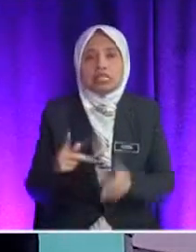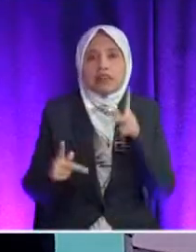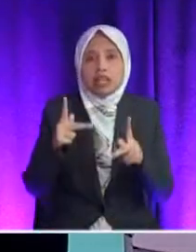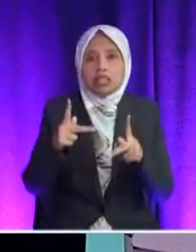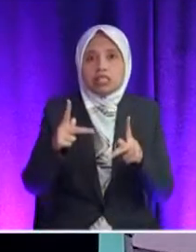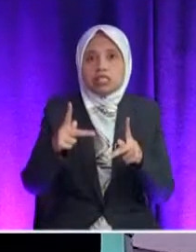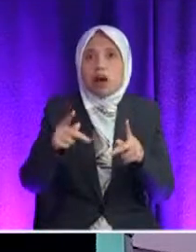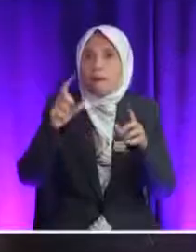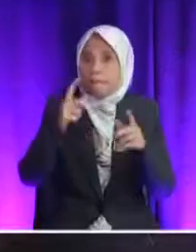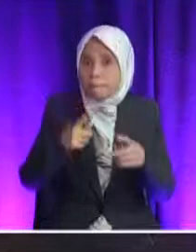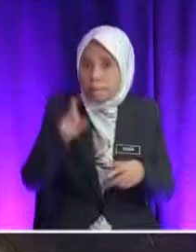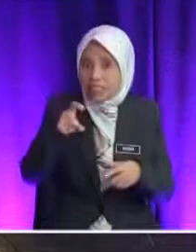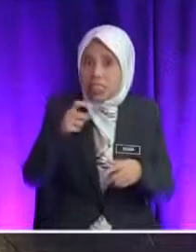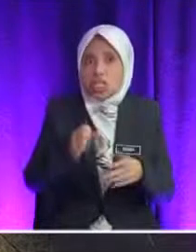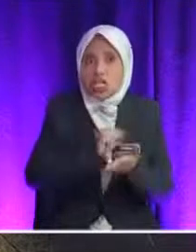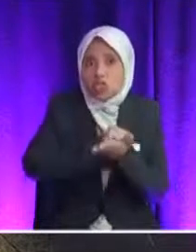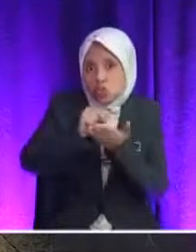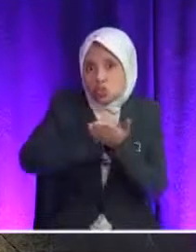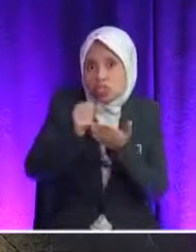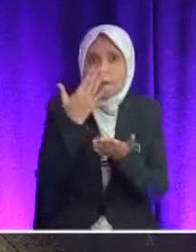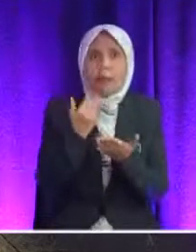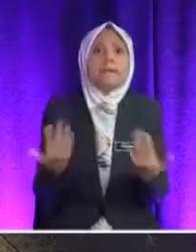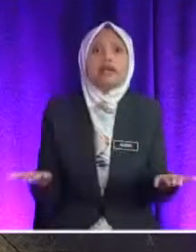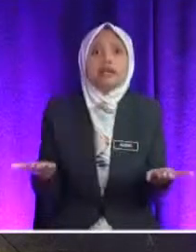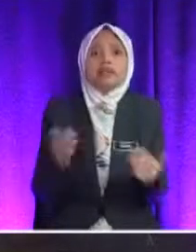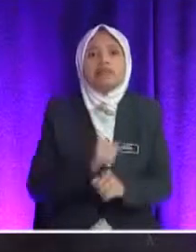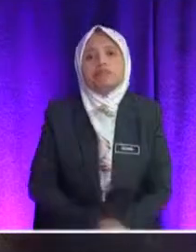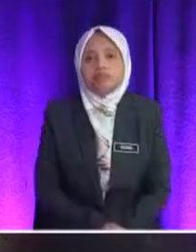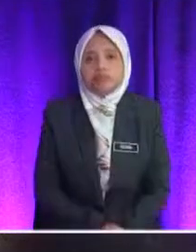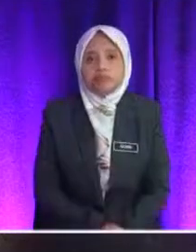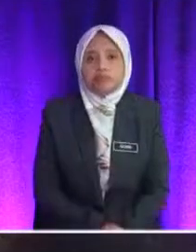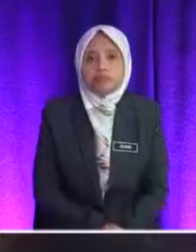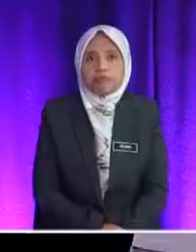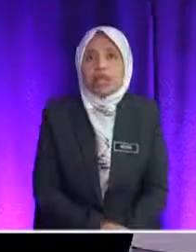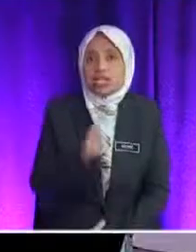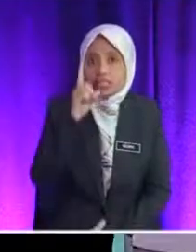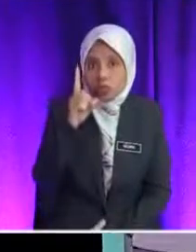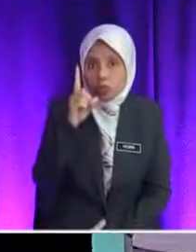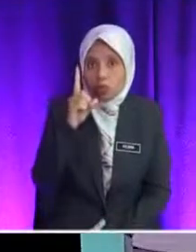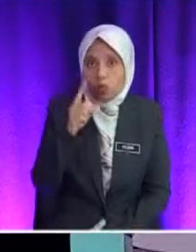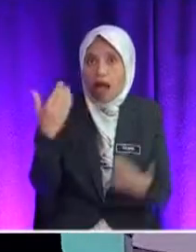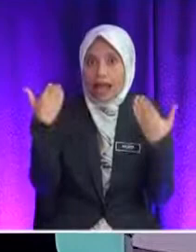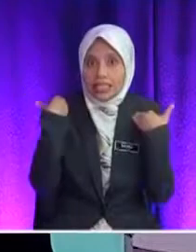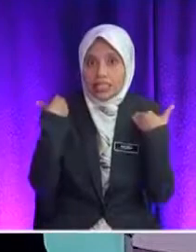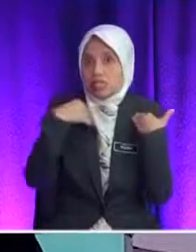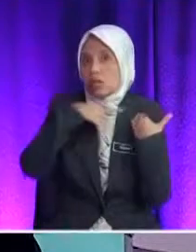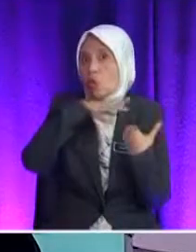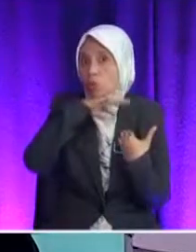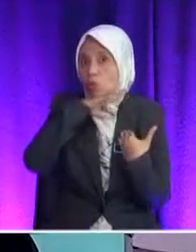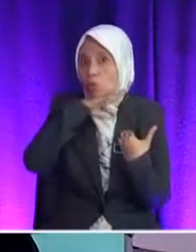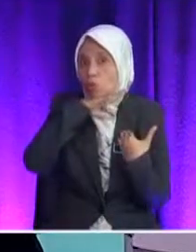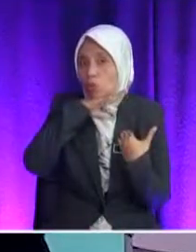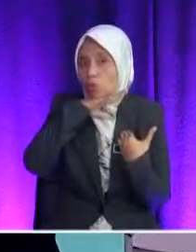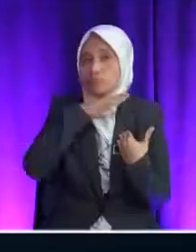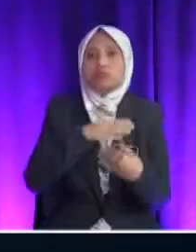tadi perlu dicuci? Ini perlu kita perlu tahu ya, murid-murid sekalian. Satu, sebab terdapat kotoran pada